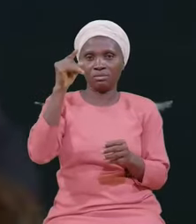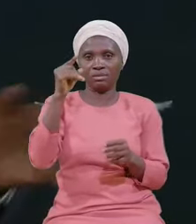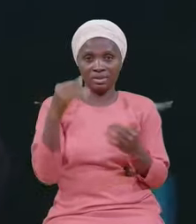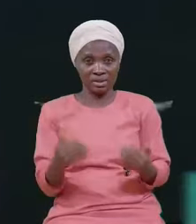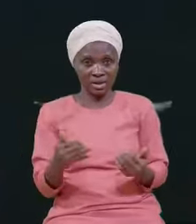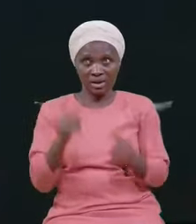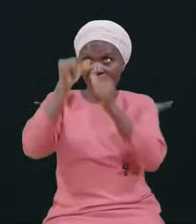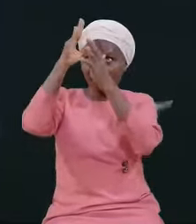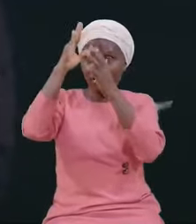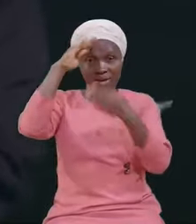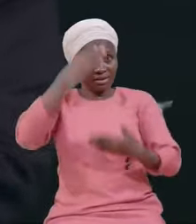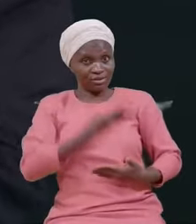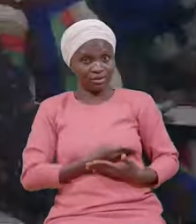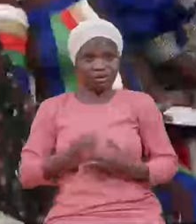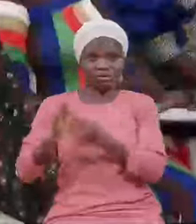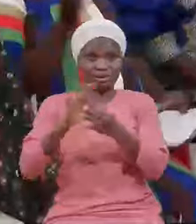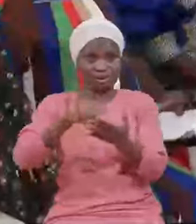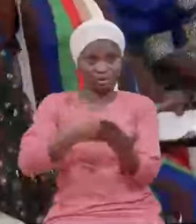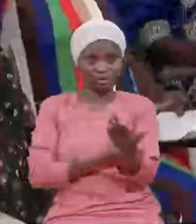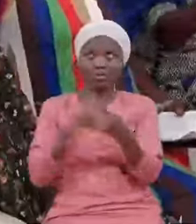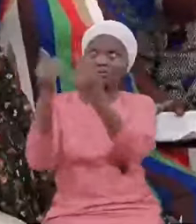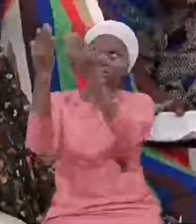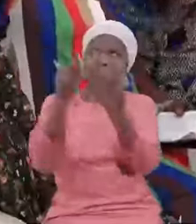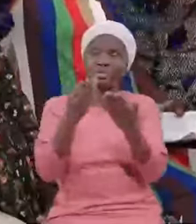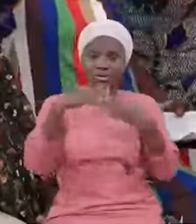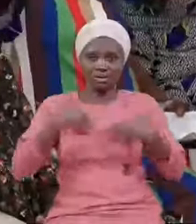pour t'apporter la guérison au nom de Jésus.